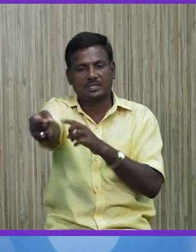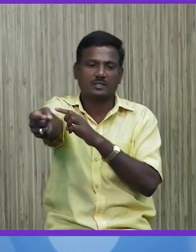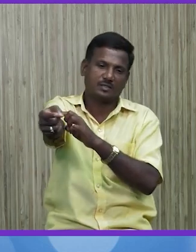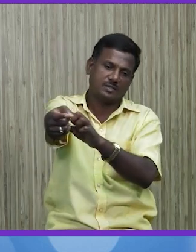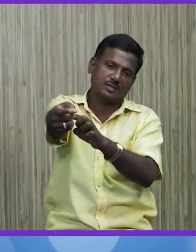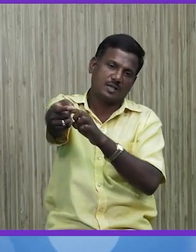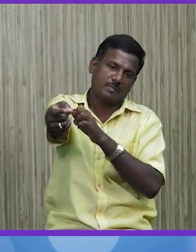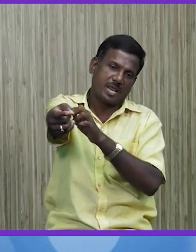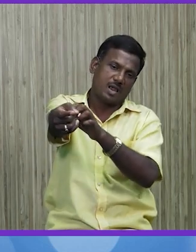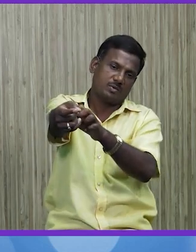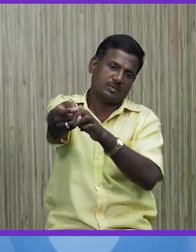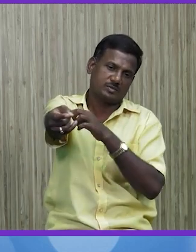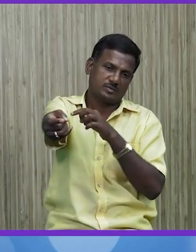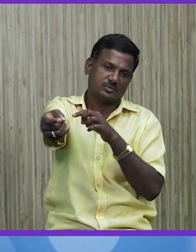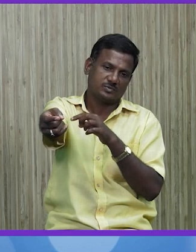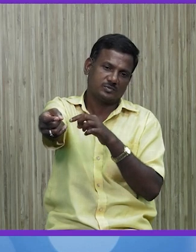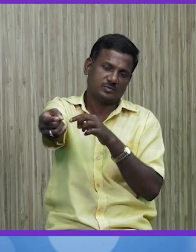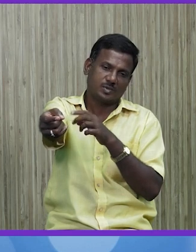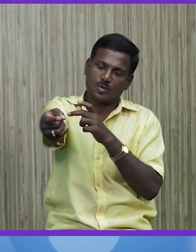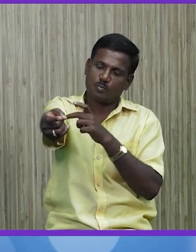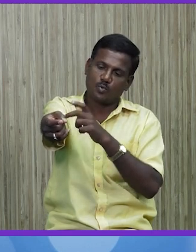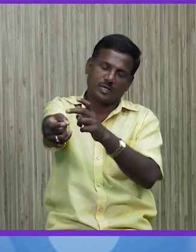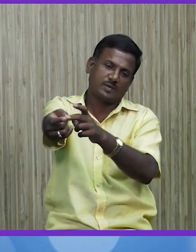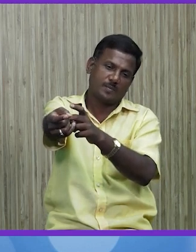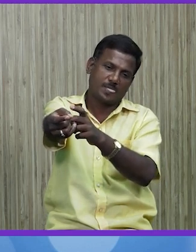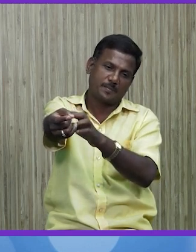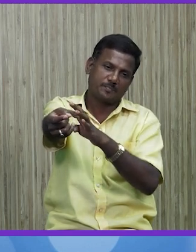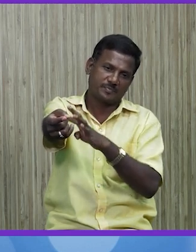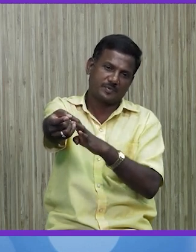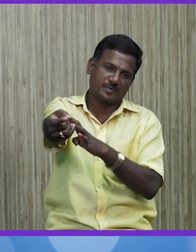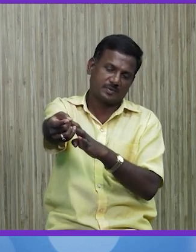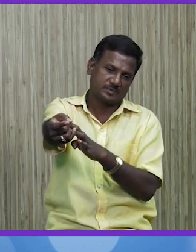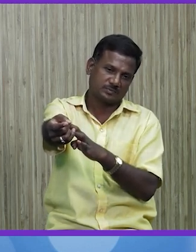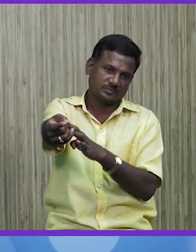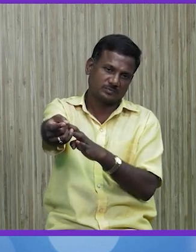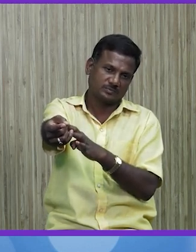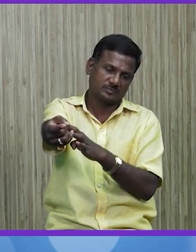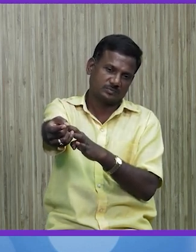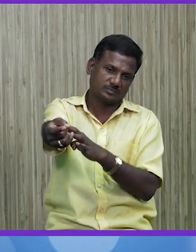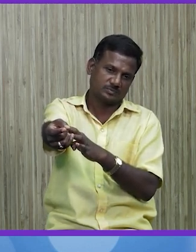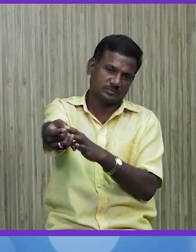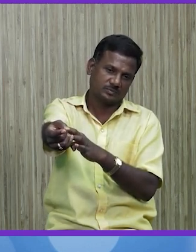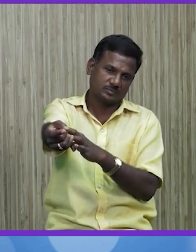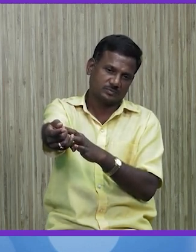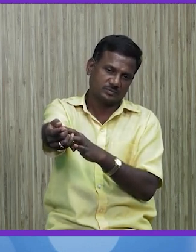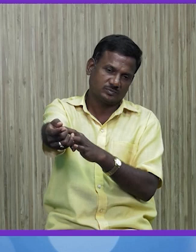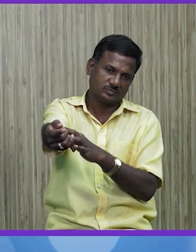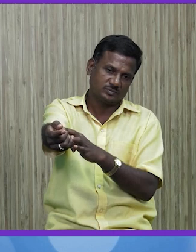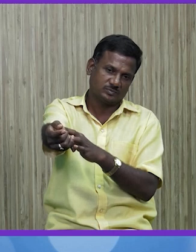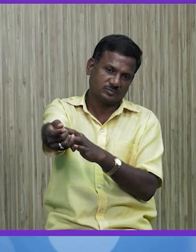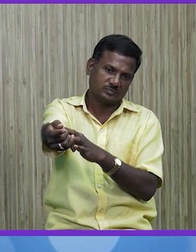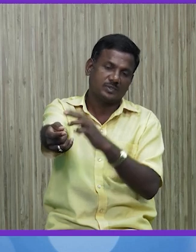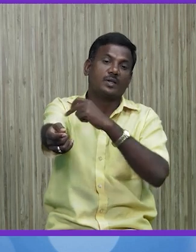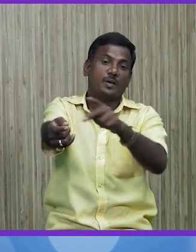மற அலவுகோல் முண்னங்கையிற்கு மத்தியில் இருக்கின்றது. எங்கு